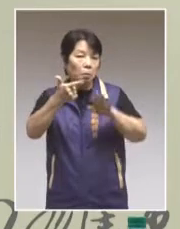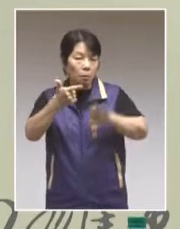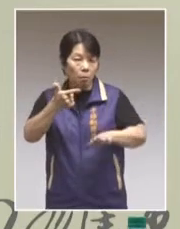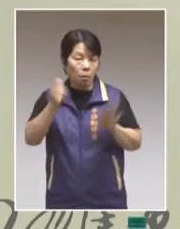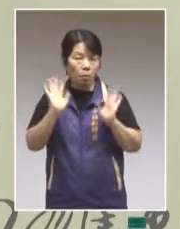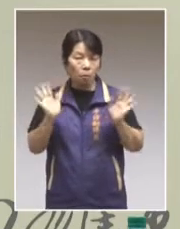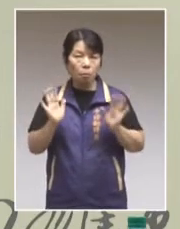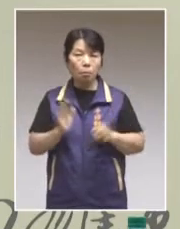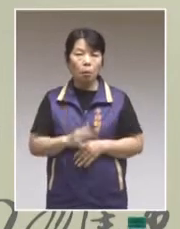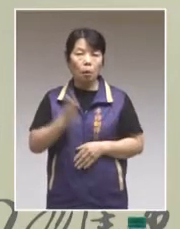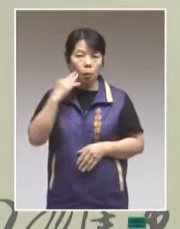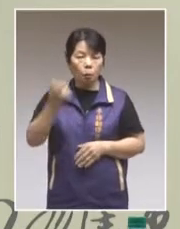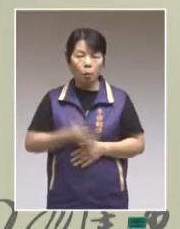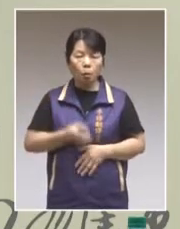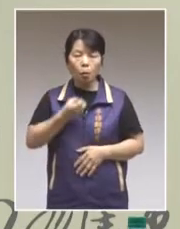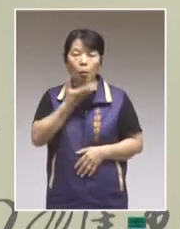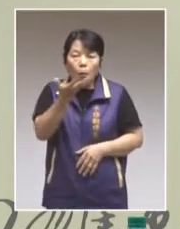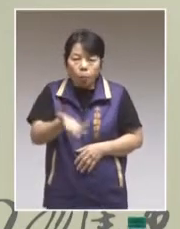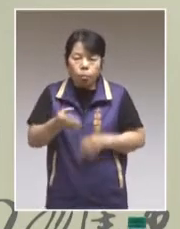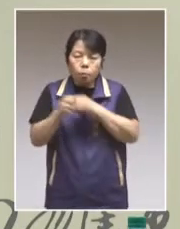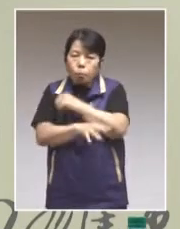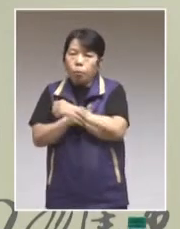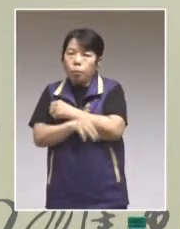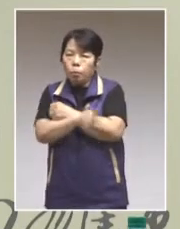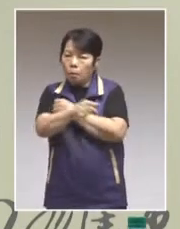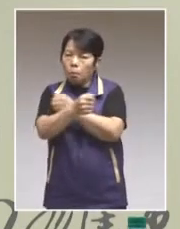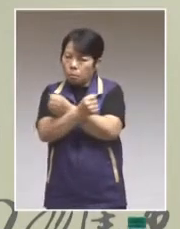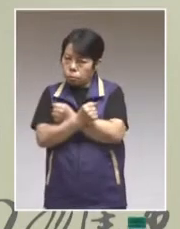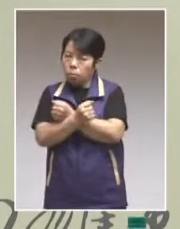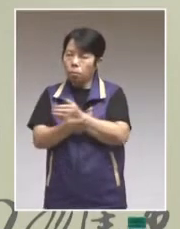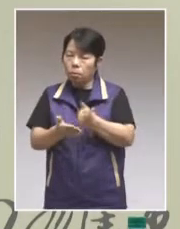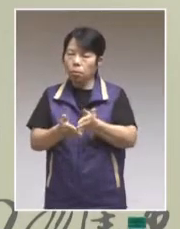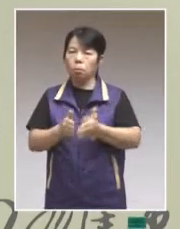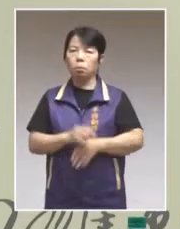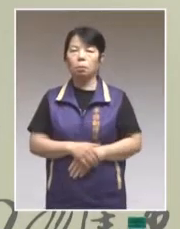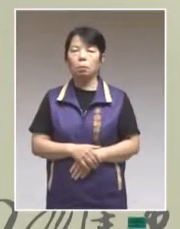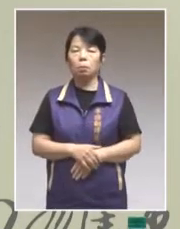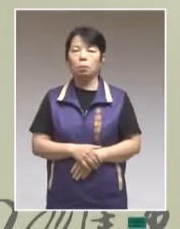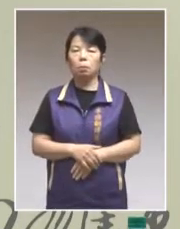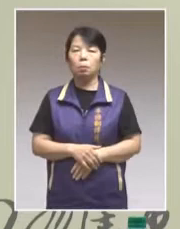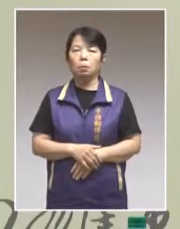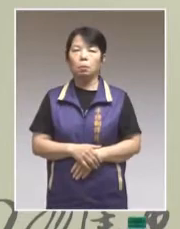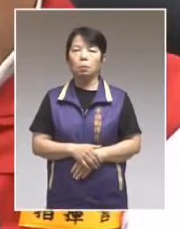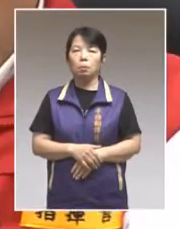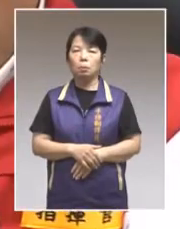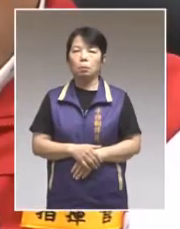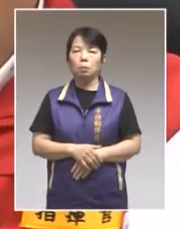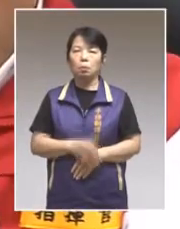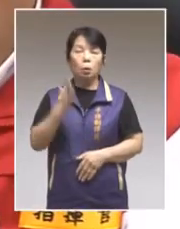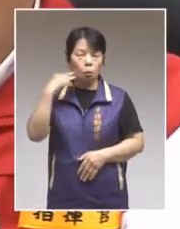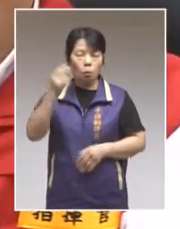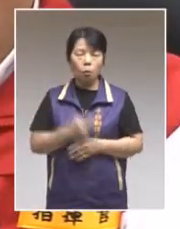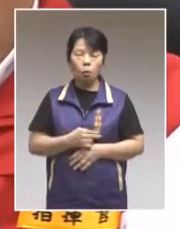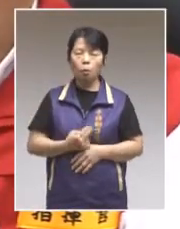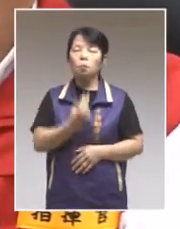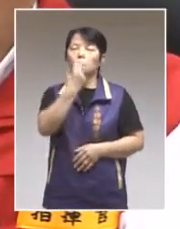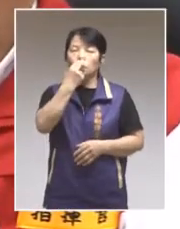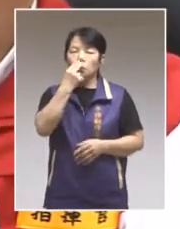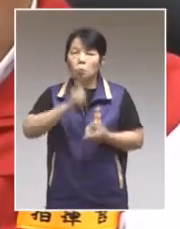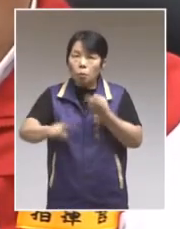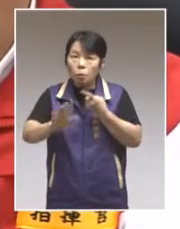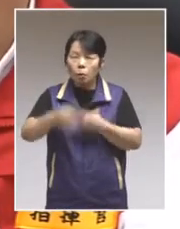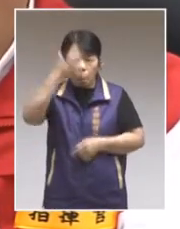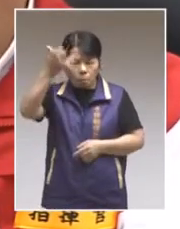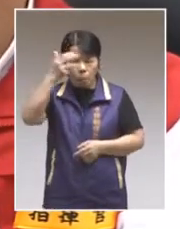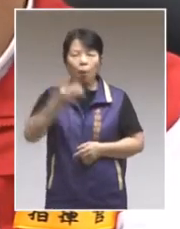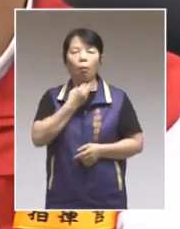仔，哦，在哪里吐，还是在漏屎，哦，这拢爱做特别注意的，哈、哦。啊，所以你若有呼吸道的症状，像发烧啦、